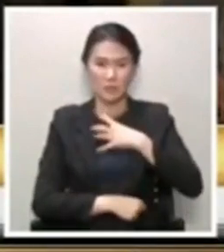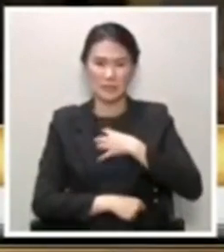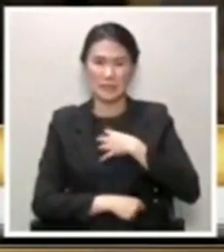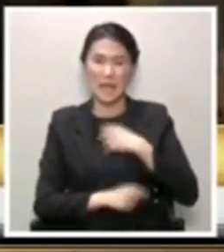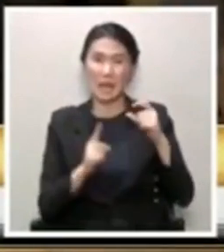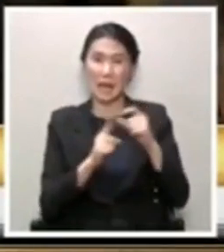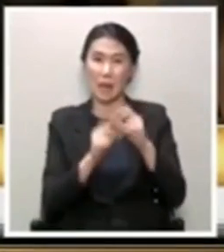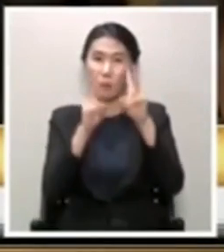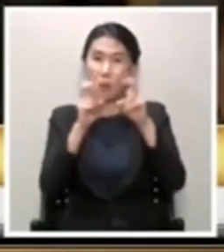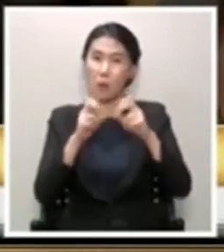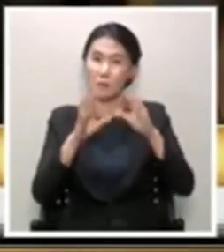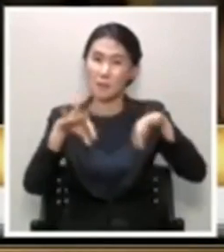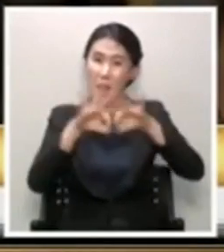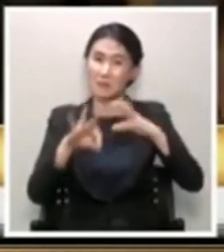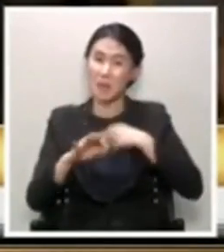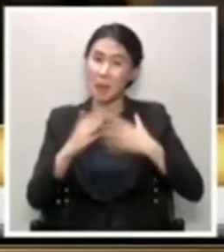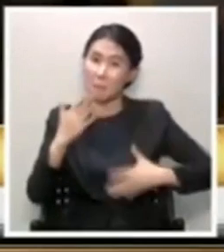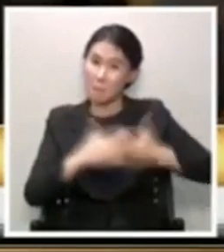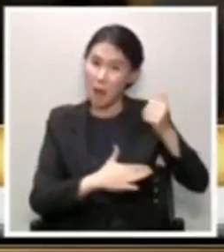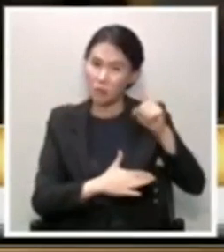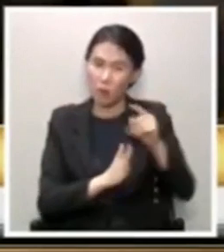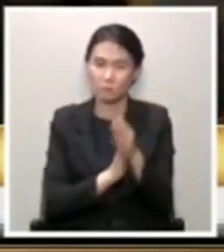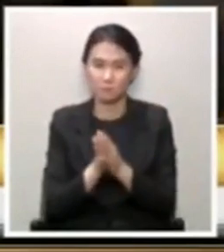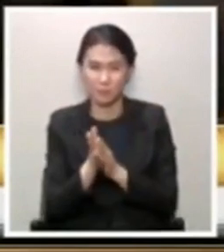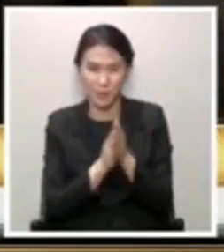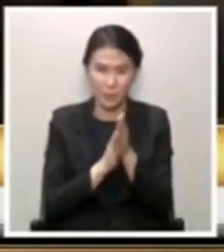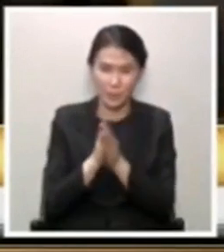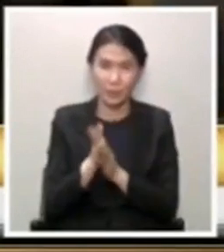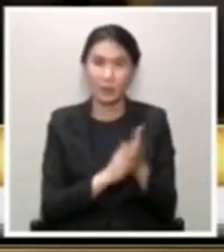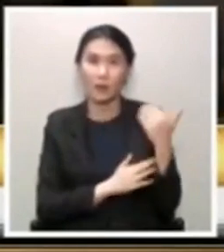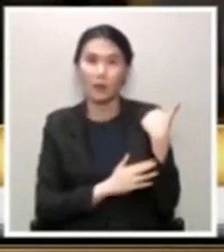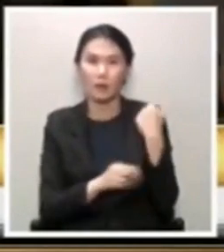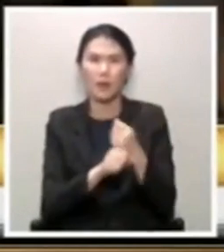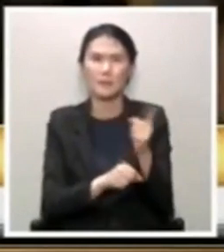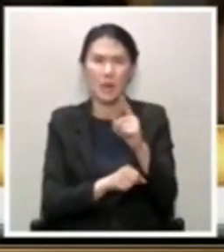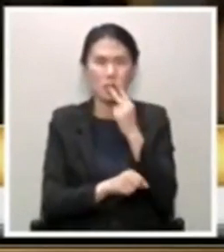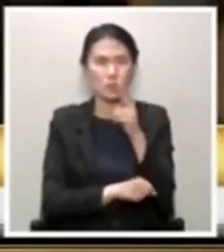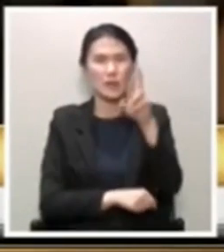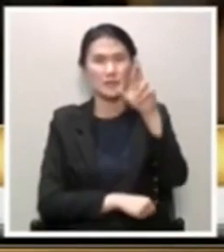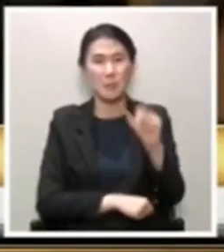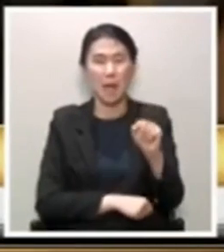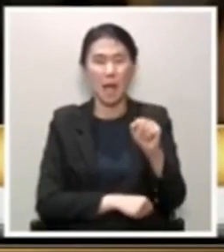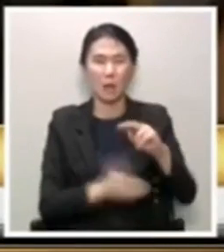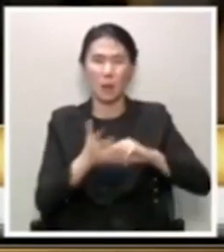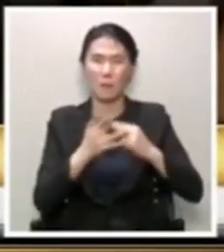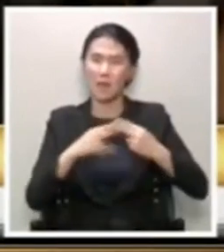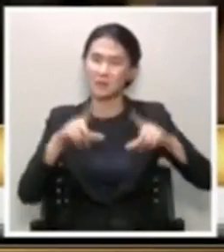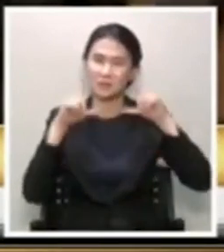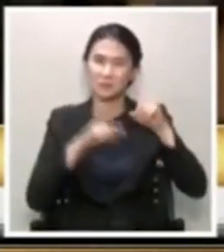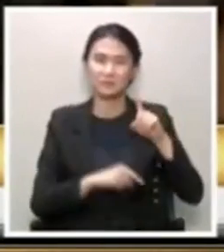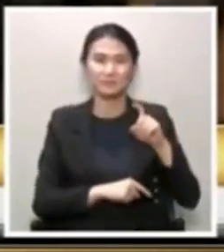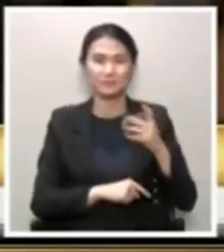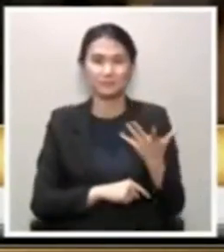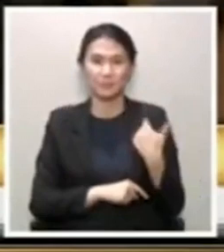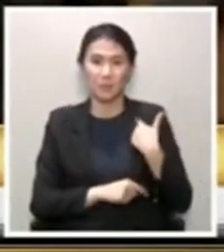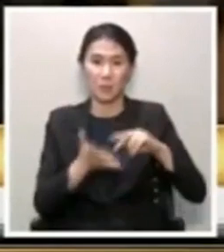ติสําคัญผ่านกฎหมายสําคัญท่านก็ต้องลุ้นทุกครั้งและมันทําให้ภาพลักษณ์ของสภานี้เสียไปผมเรียนนะครับผมไม่เค